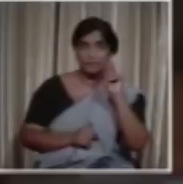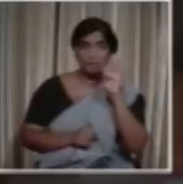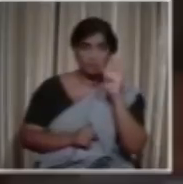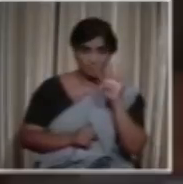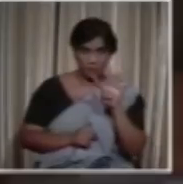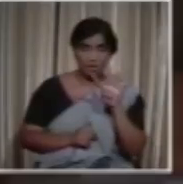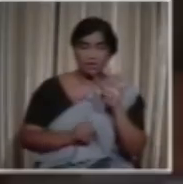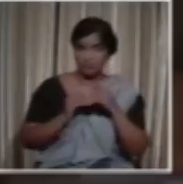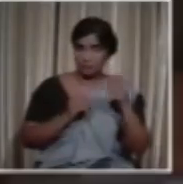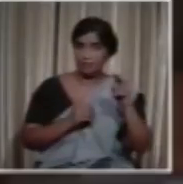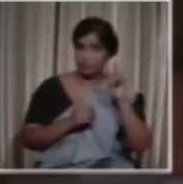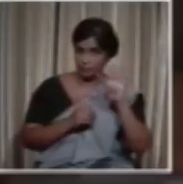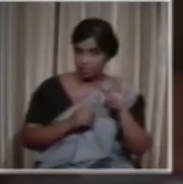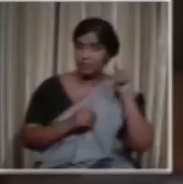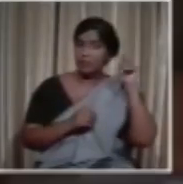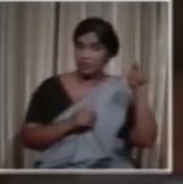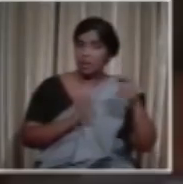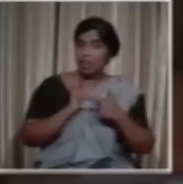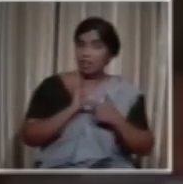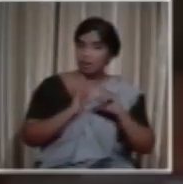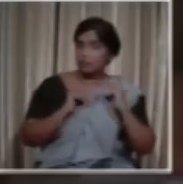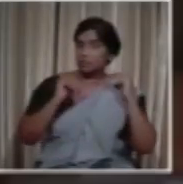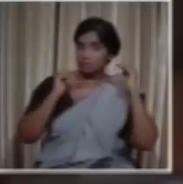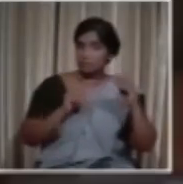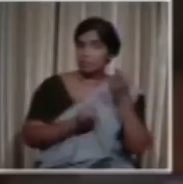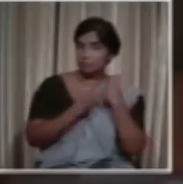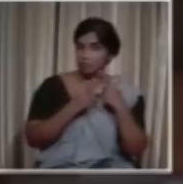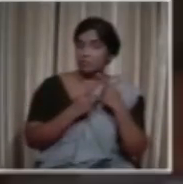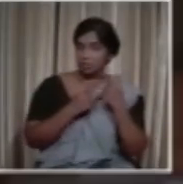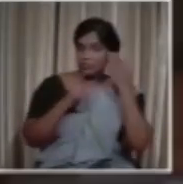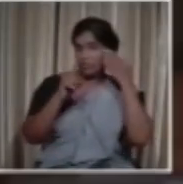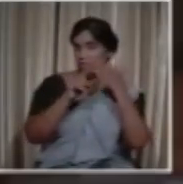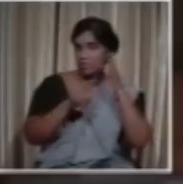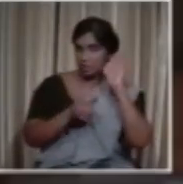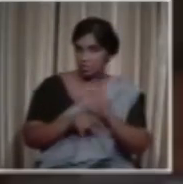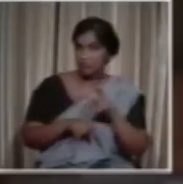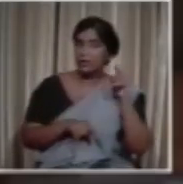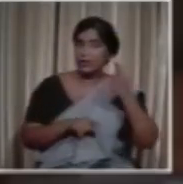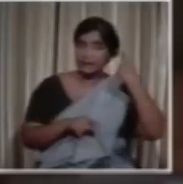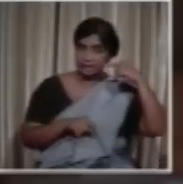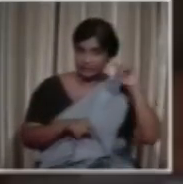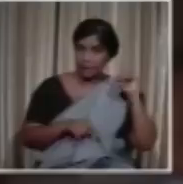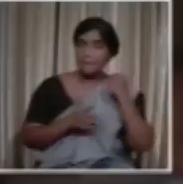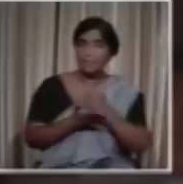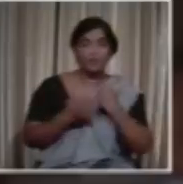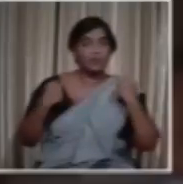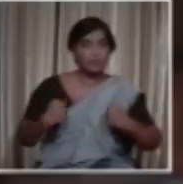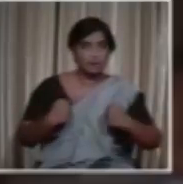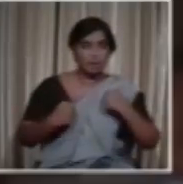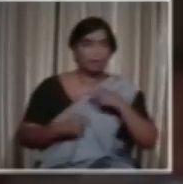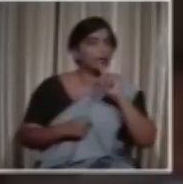wenawa wenakota ounge technical level negotiations close karanawa kiyala kiyala thiyena iye maha banku adhipathuma kiyala